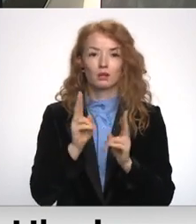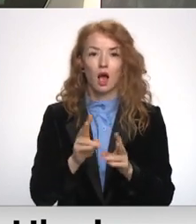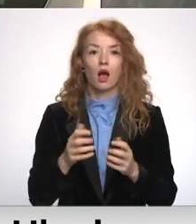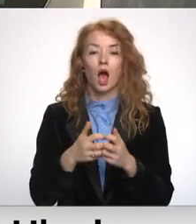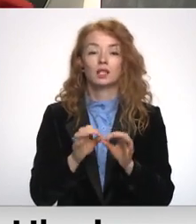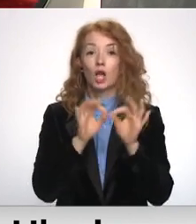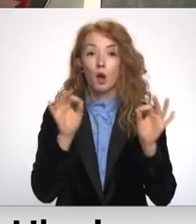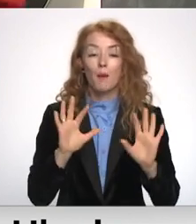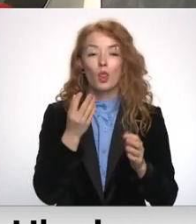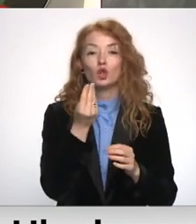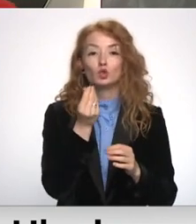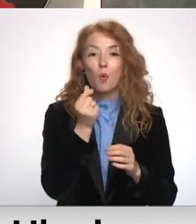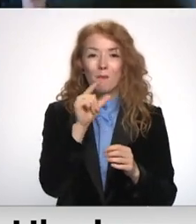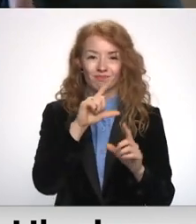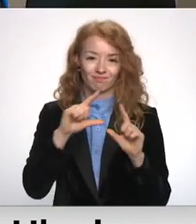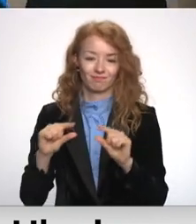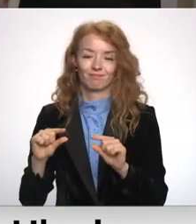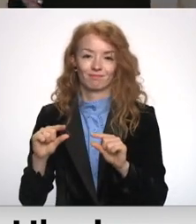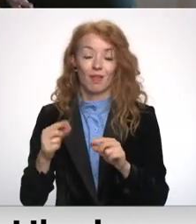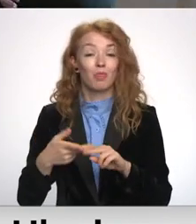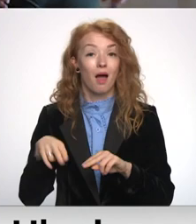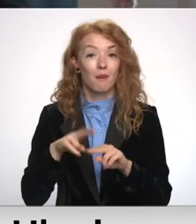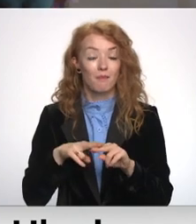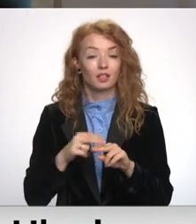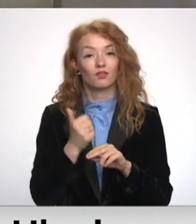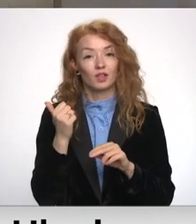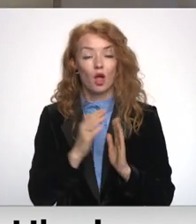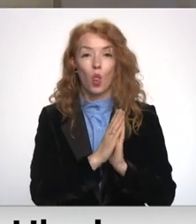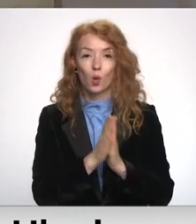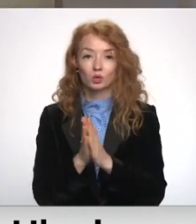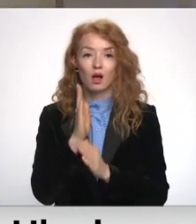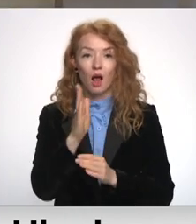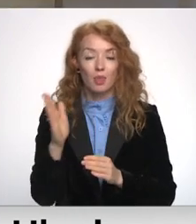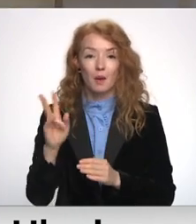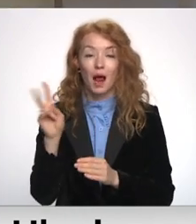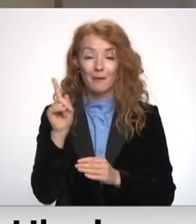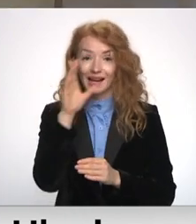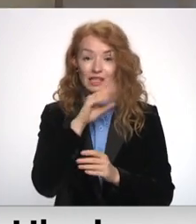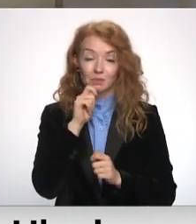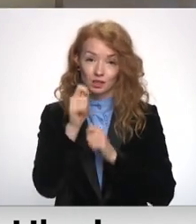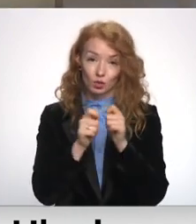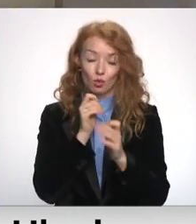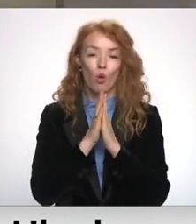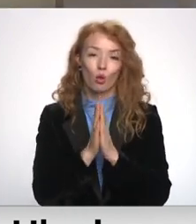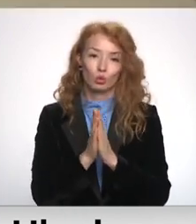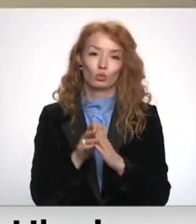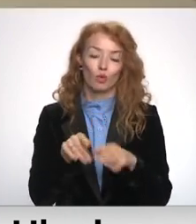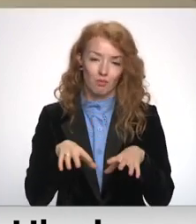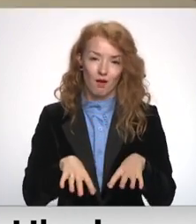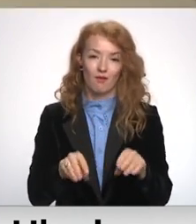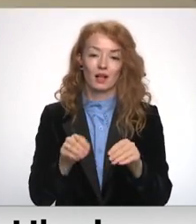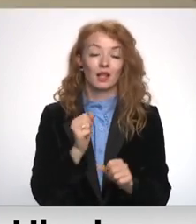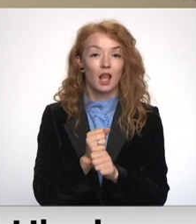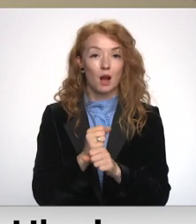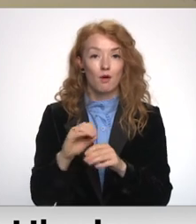taču summas ir kļuvušas mazākas. Tāpēc viņa aicina ikvienu, kam šāda iespēja ir, ziedot Ukraiņiem. Darba